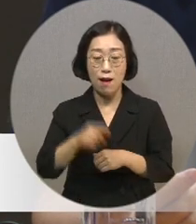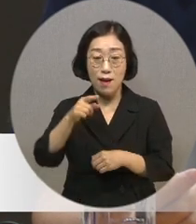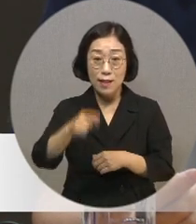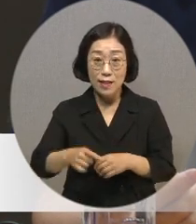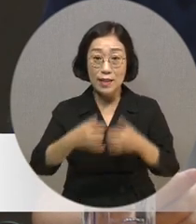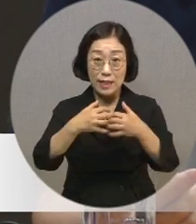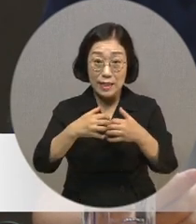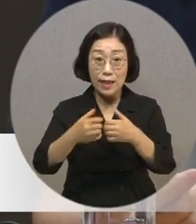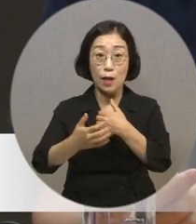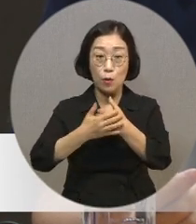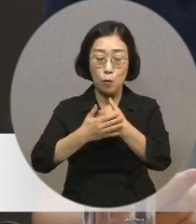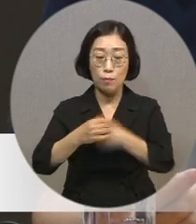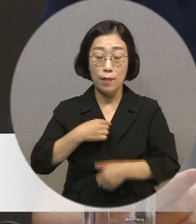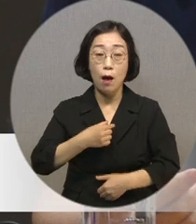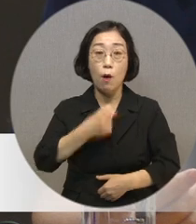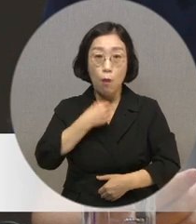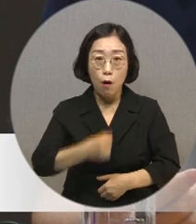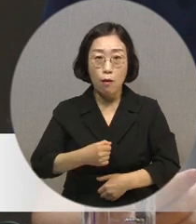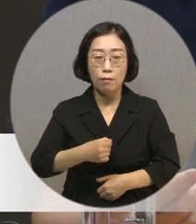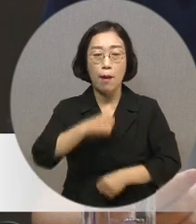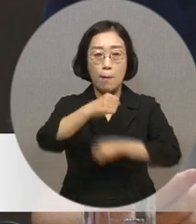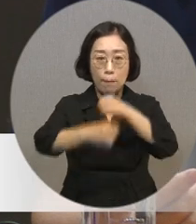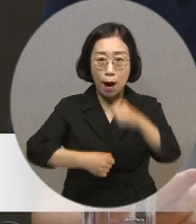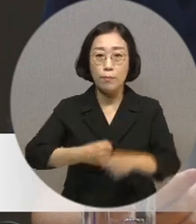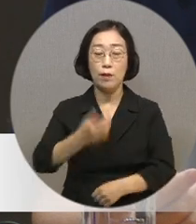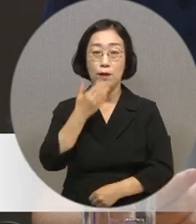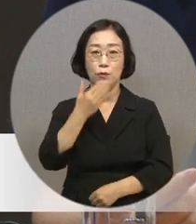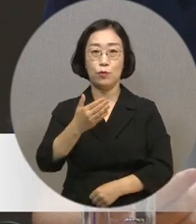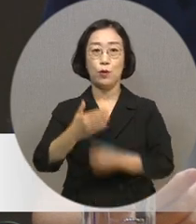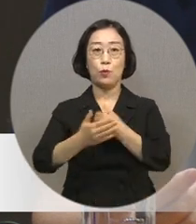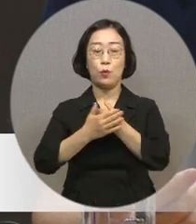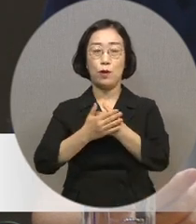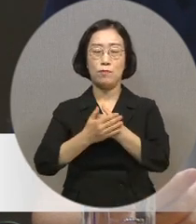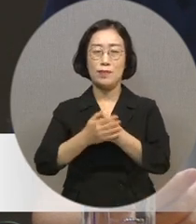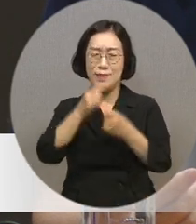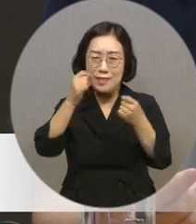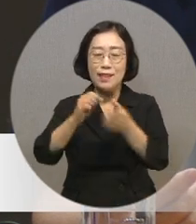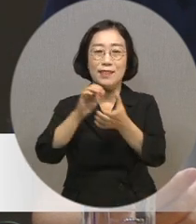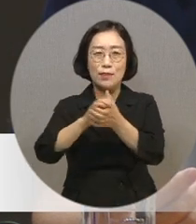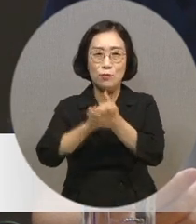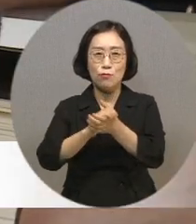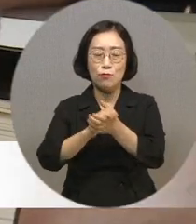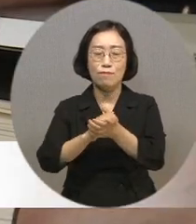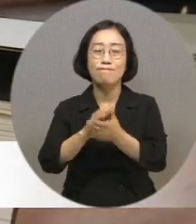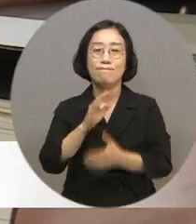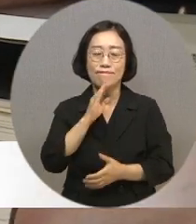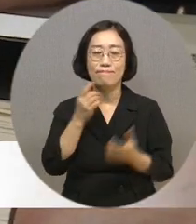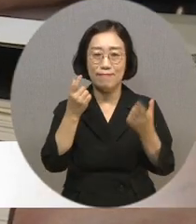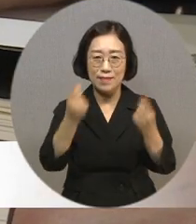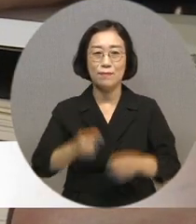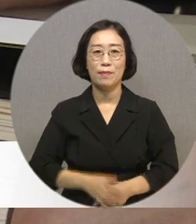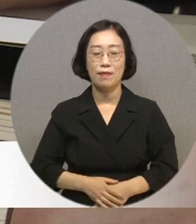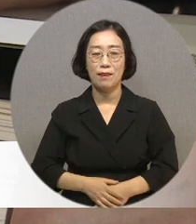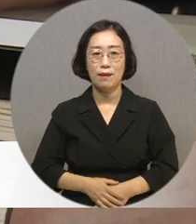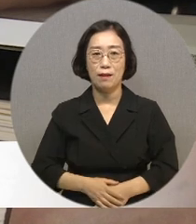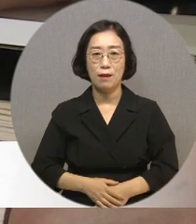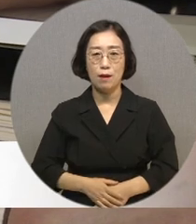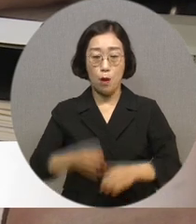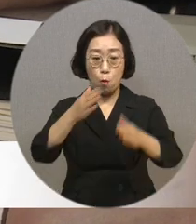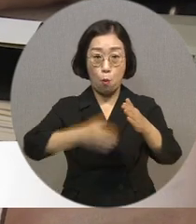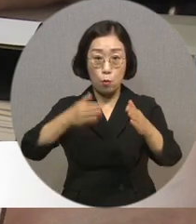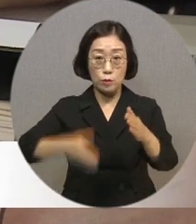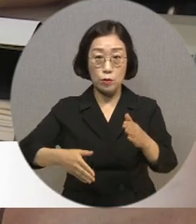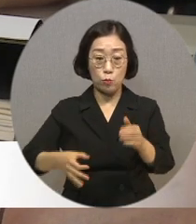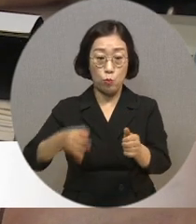동력보조장치는 하고 싶은 것을 할 수 있게 만드는 친구 같은 존재입니다. 공적급여를 통해